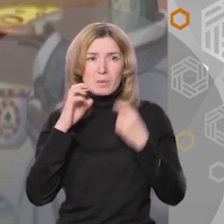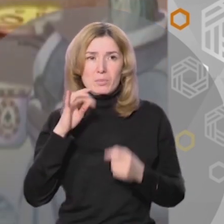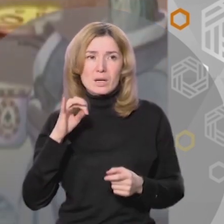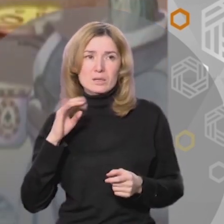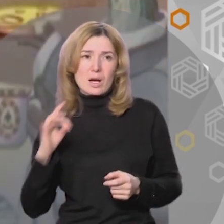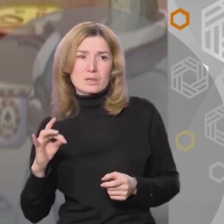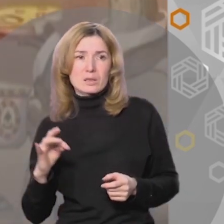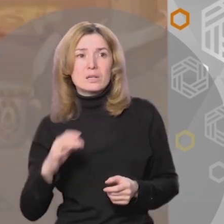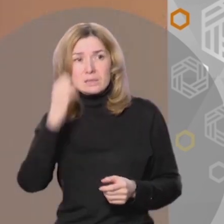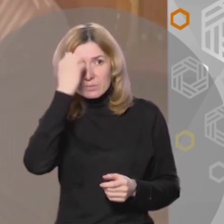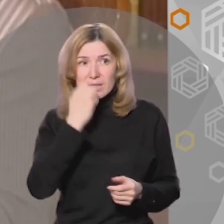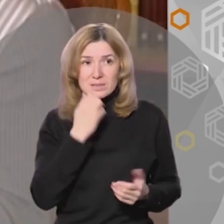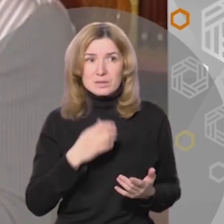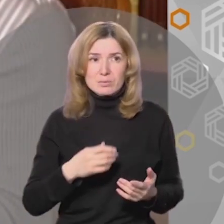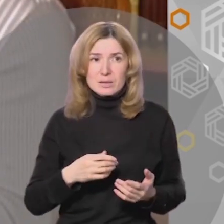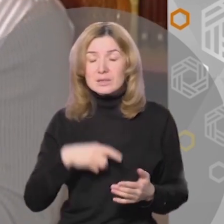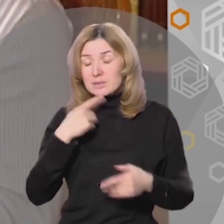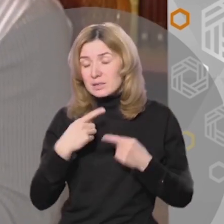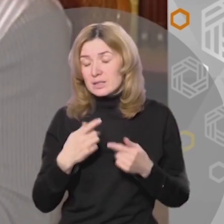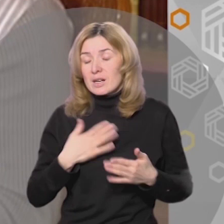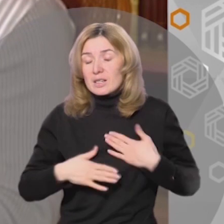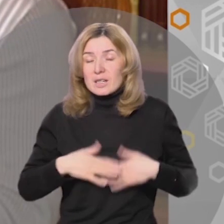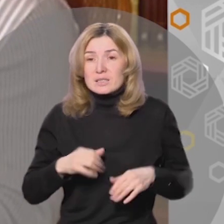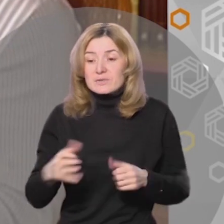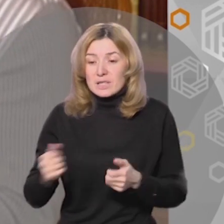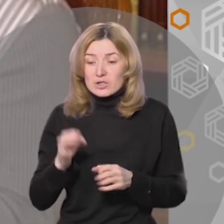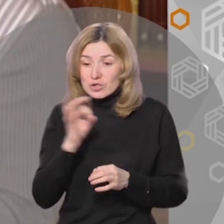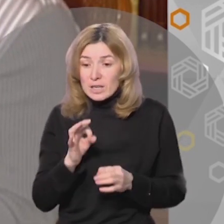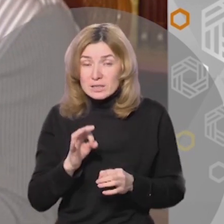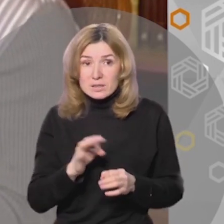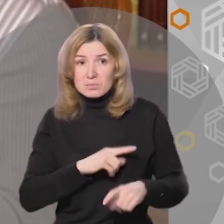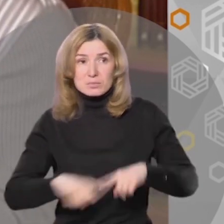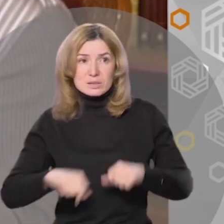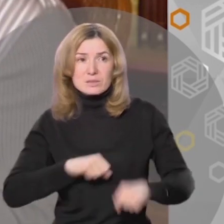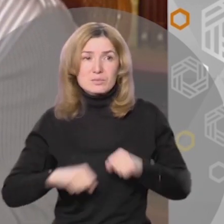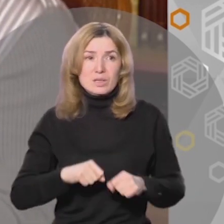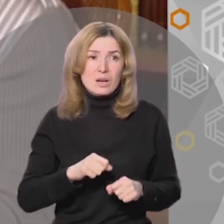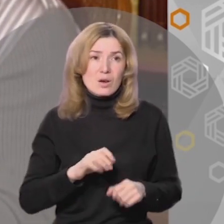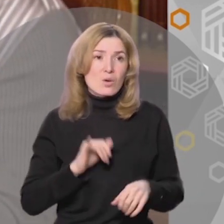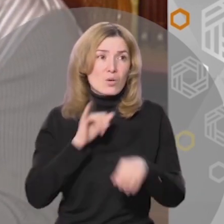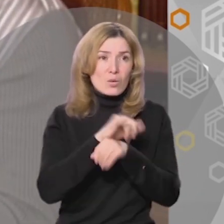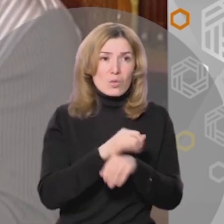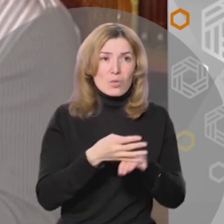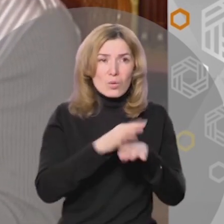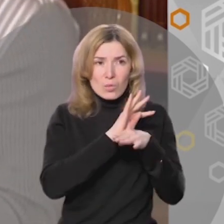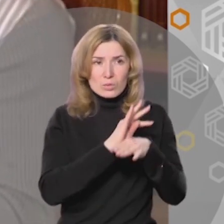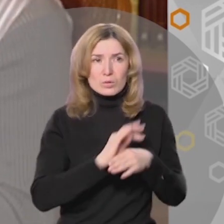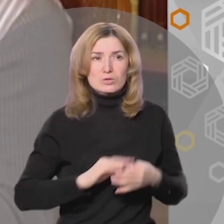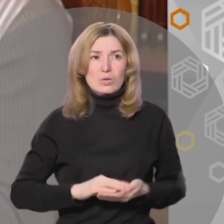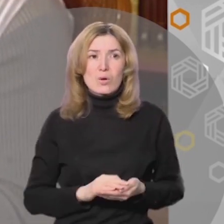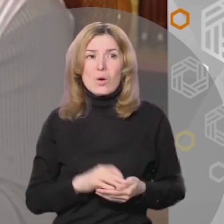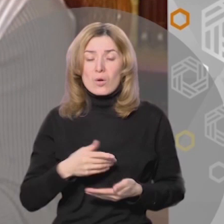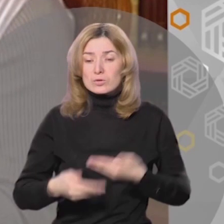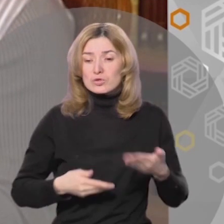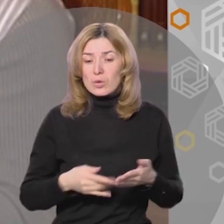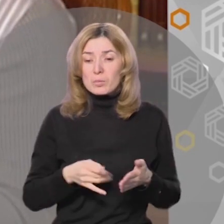Бернар. Спасибо, радостно произнес Нюка и, взяв шарик со стола, тут же отправился к Орлику. Он